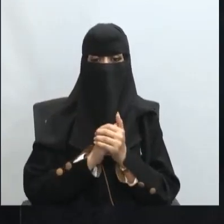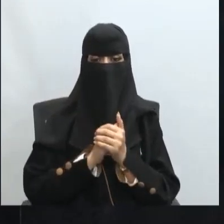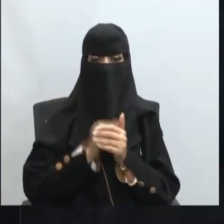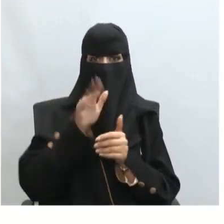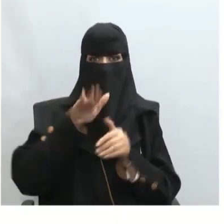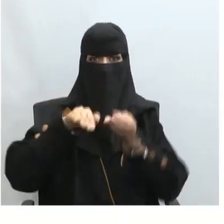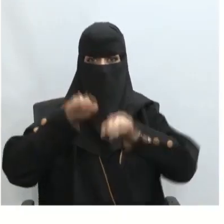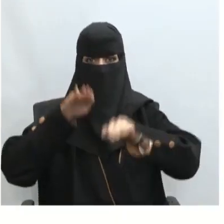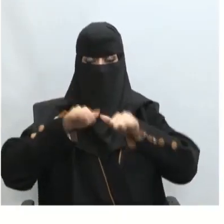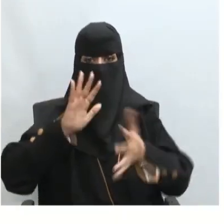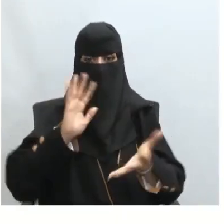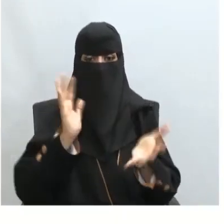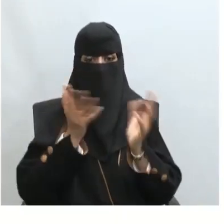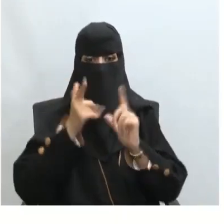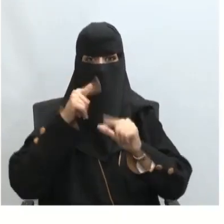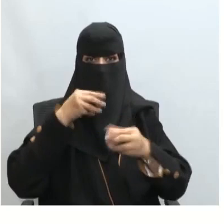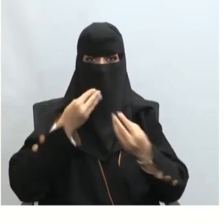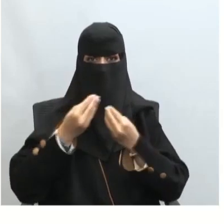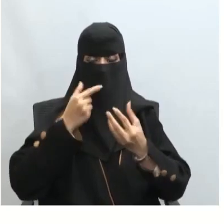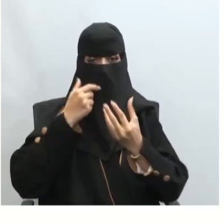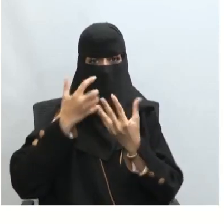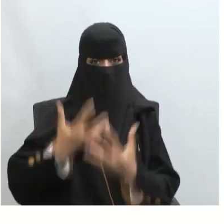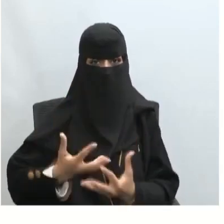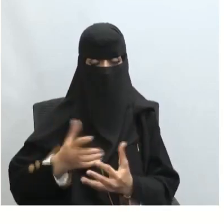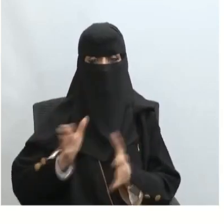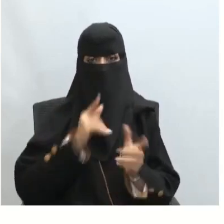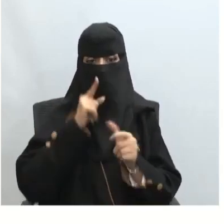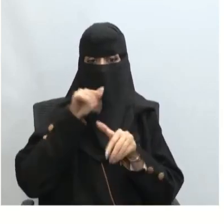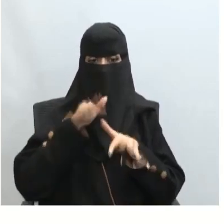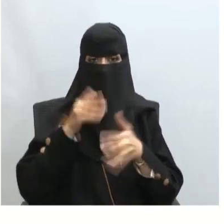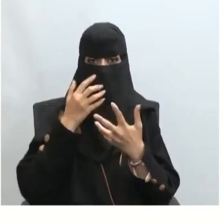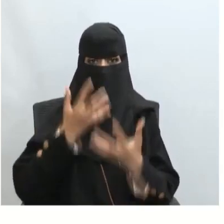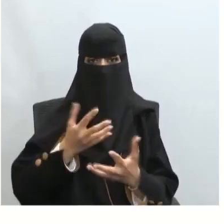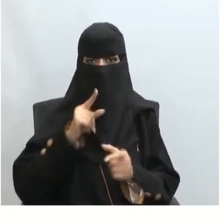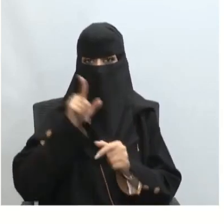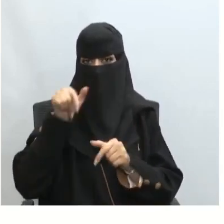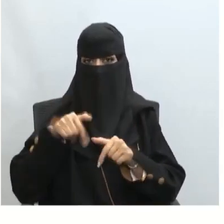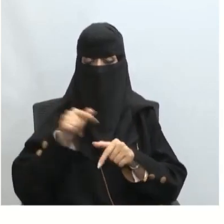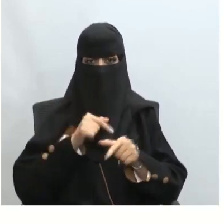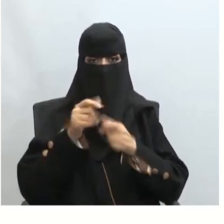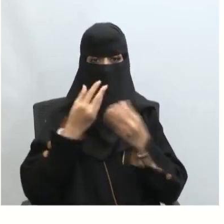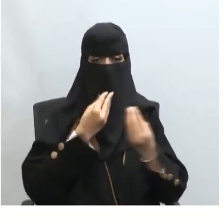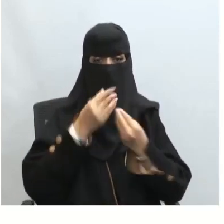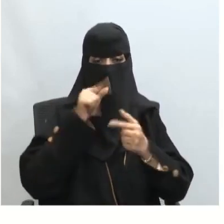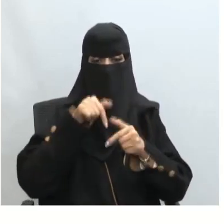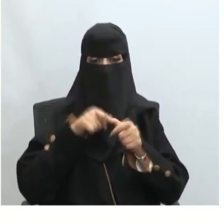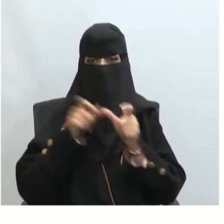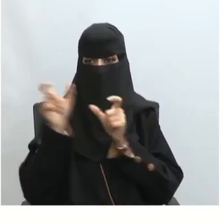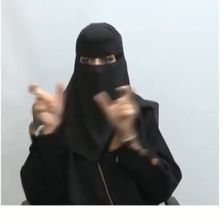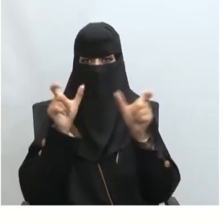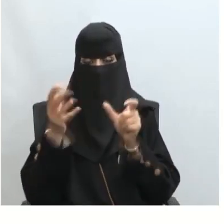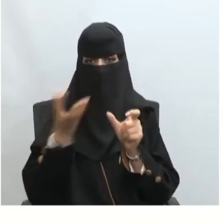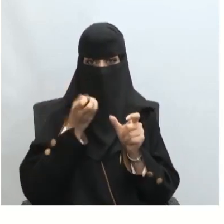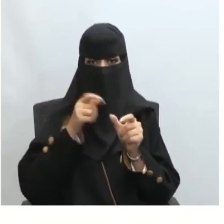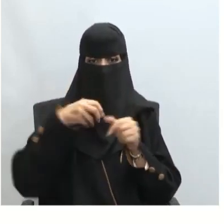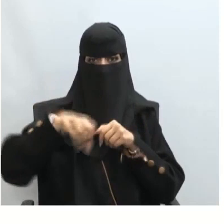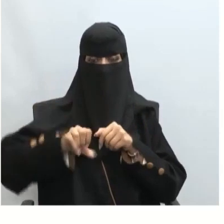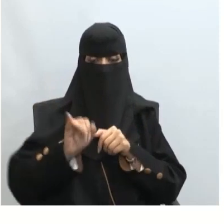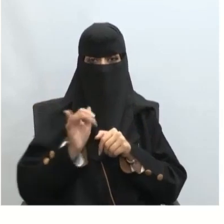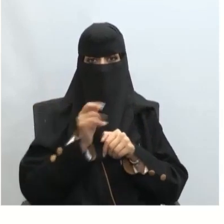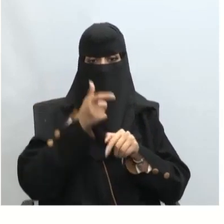المعادله العامه لتفاعل التكثف التكثف عباره عن تفاعل بين مادتين وسحب جزيء ماء